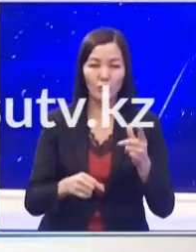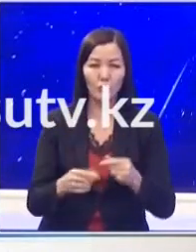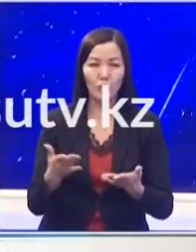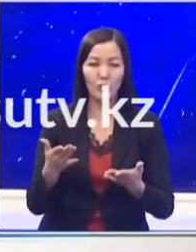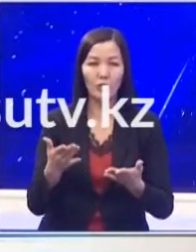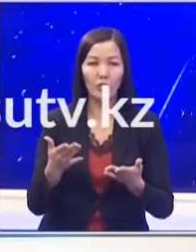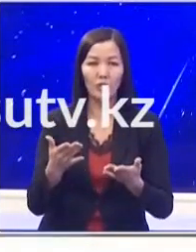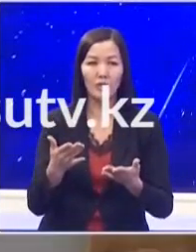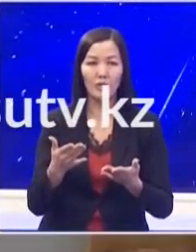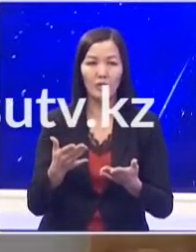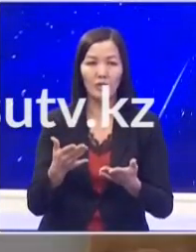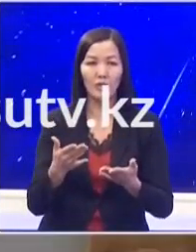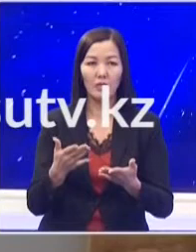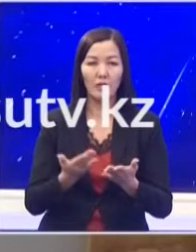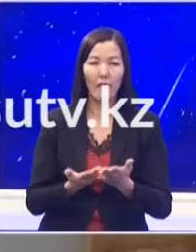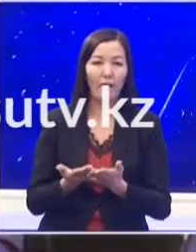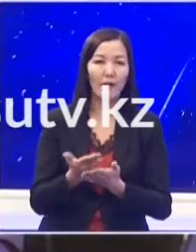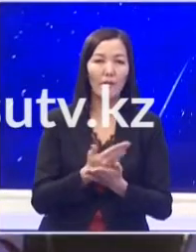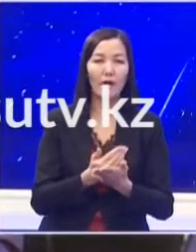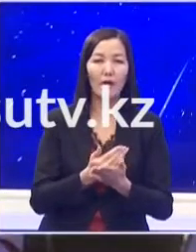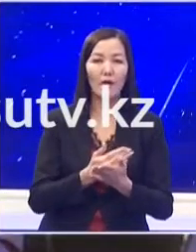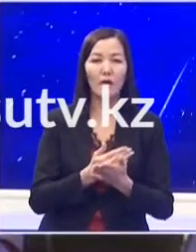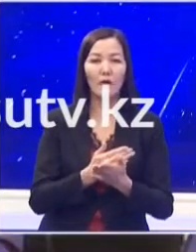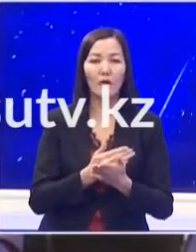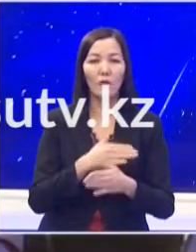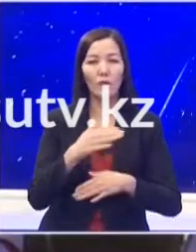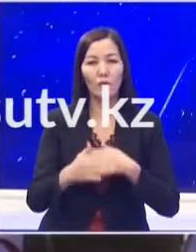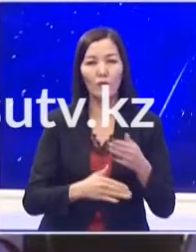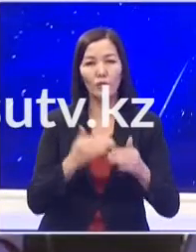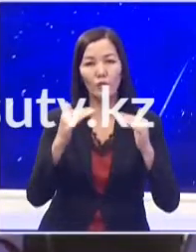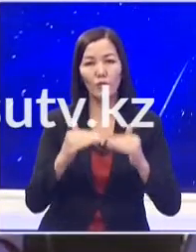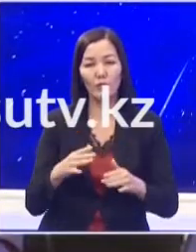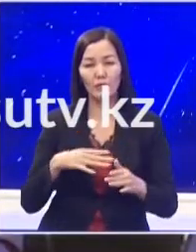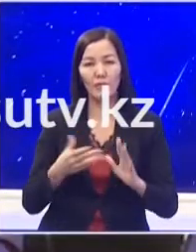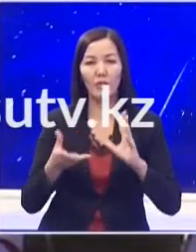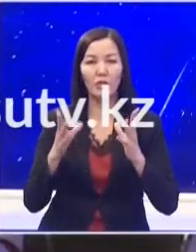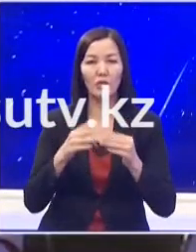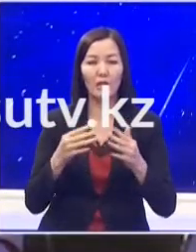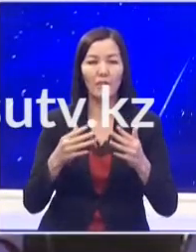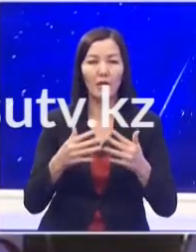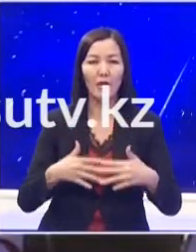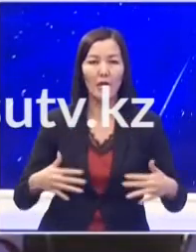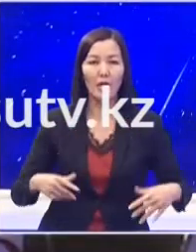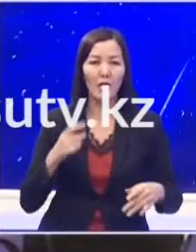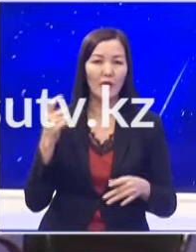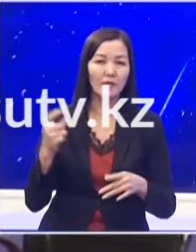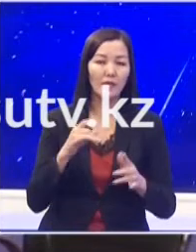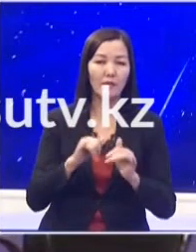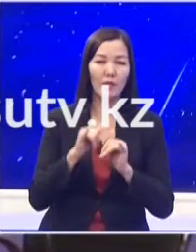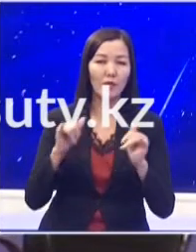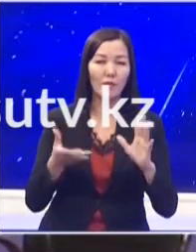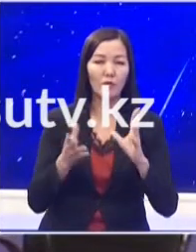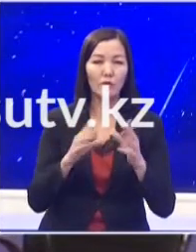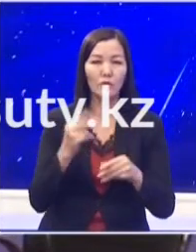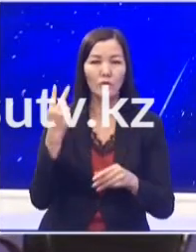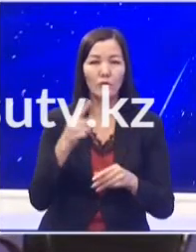сияқты қаймақ өндіру мәселелері төмендеп кетті. Жалпы мал шаруашылықты дамыту бойынша былтыр, яғни